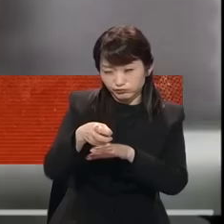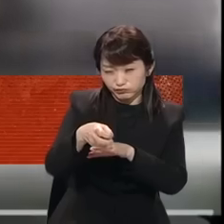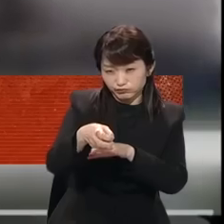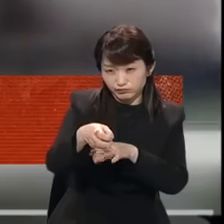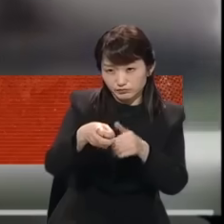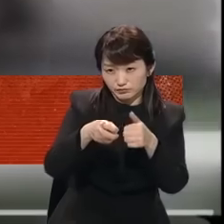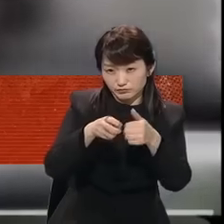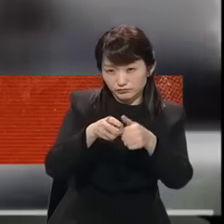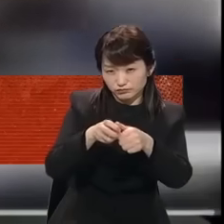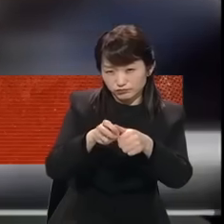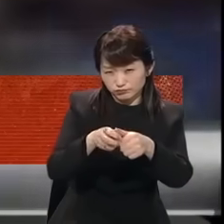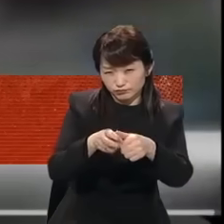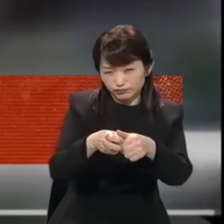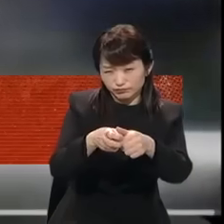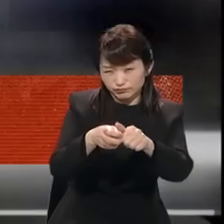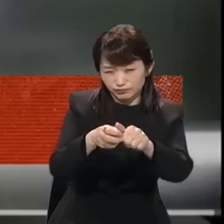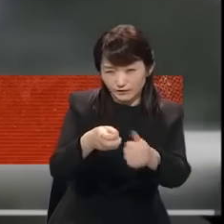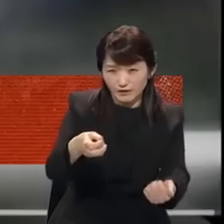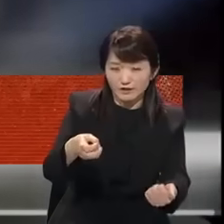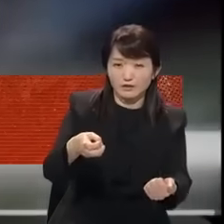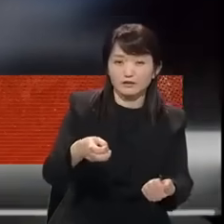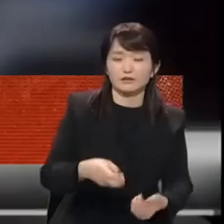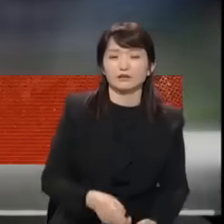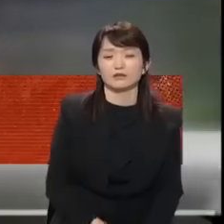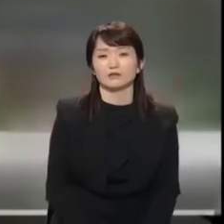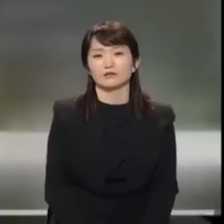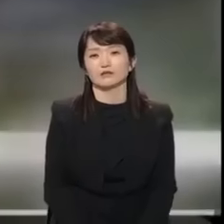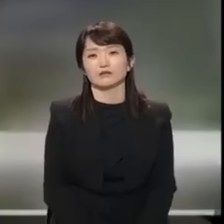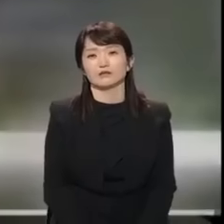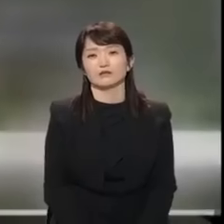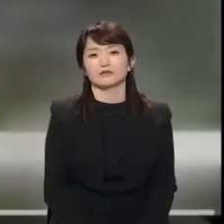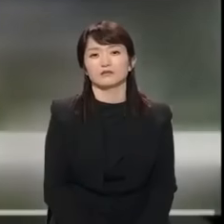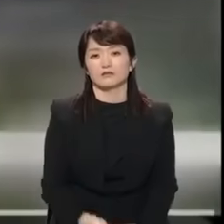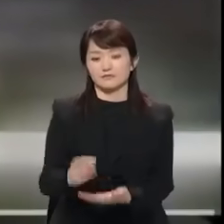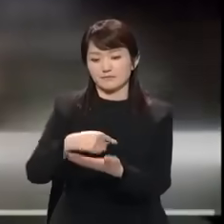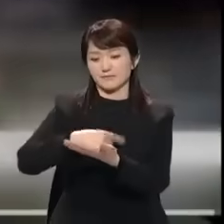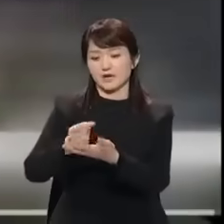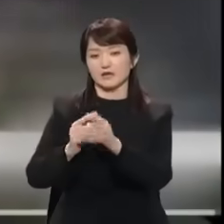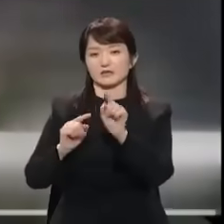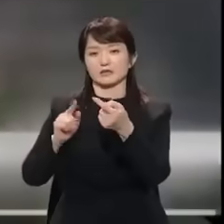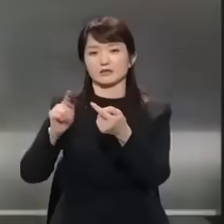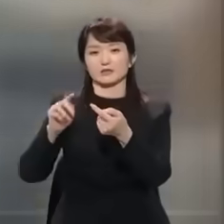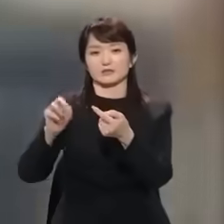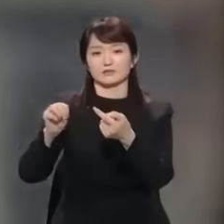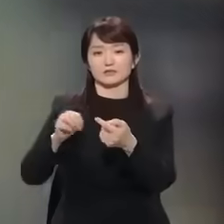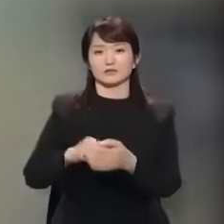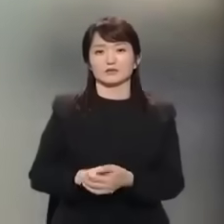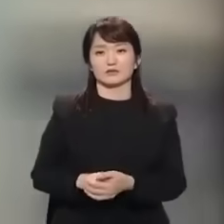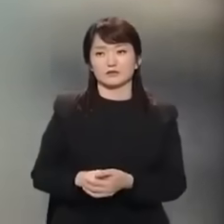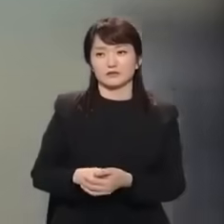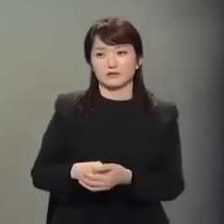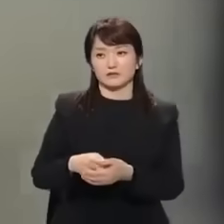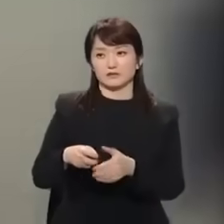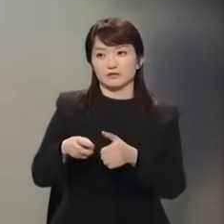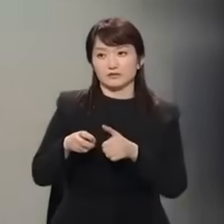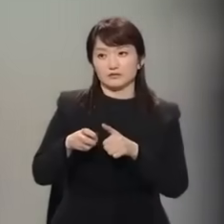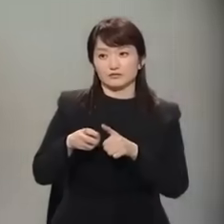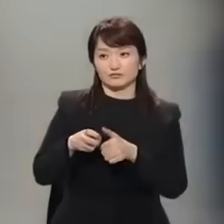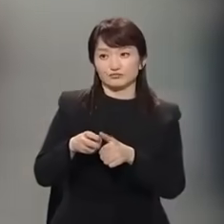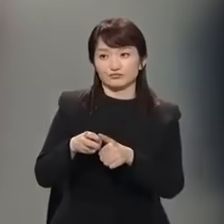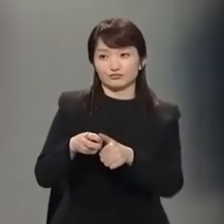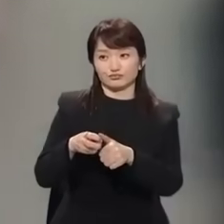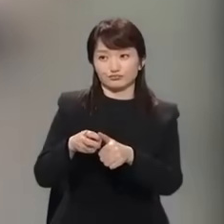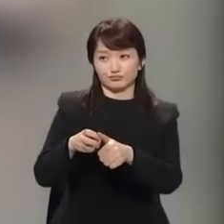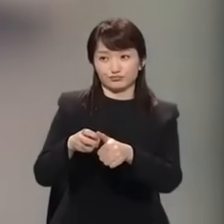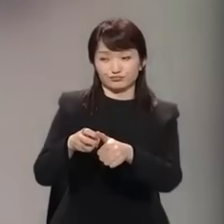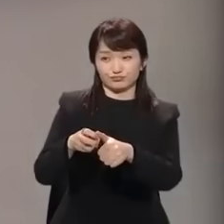것처럼 매달린 채 달려갔던 겁니다. 자, 무려 시속 100km, 8주 진단이 나왔답니다. 저거. 지금 보세요.